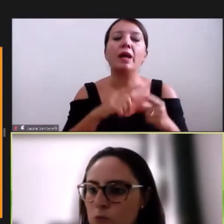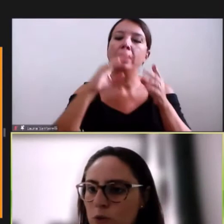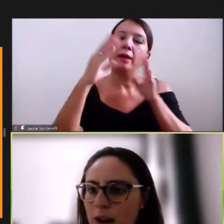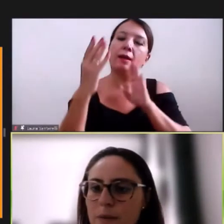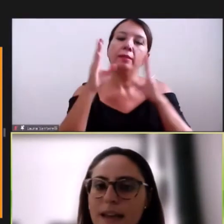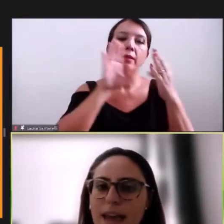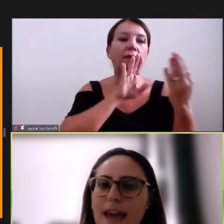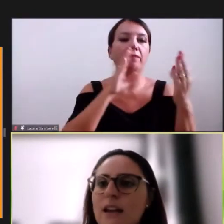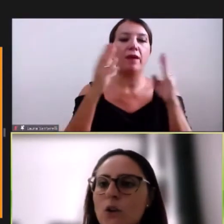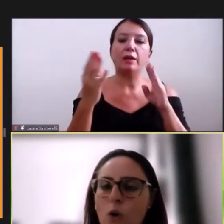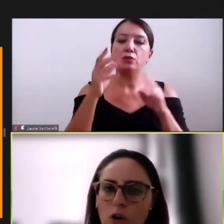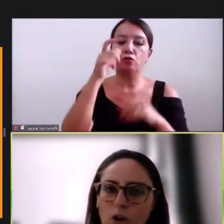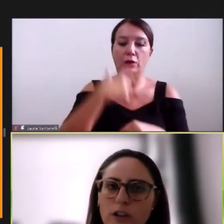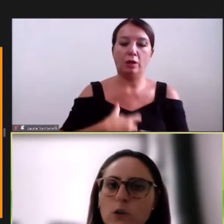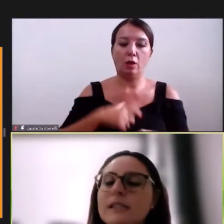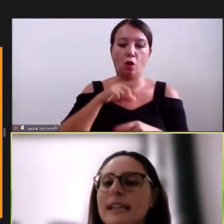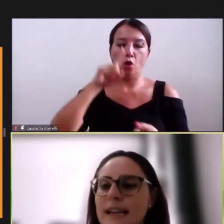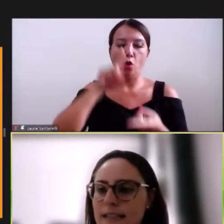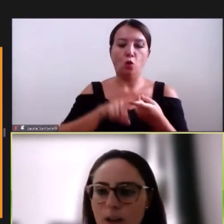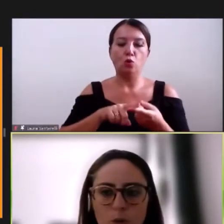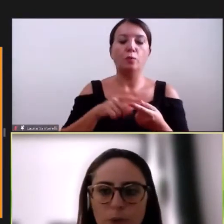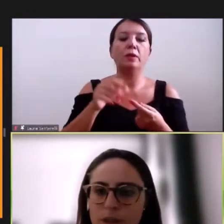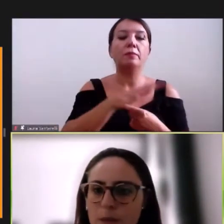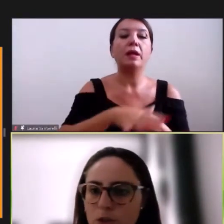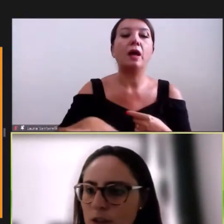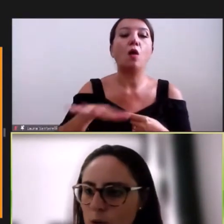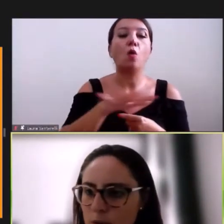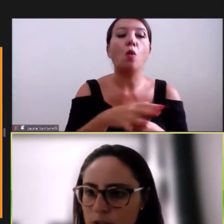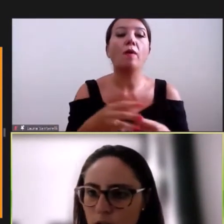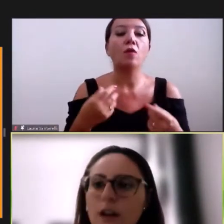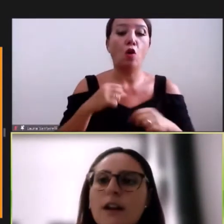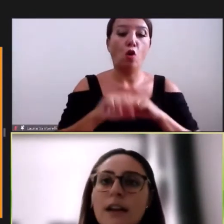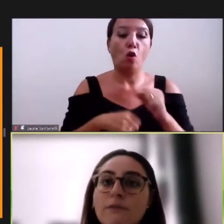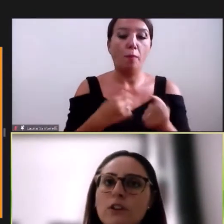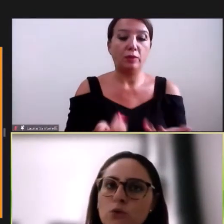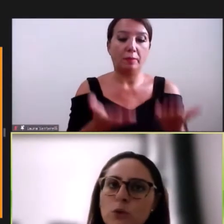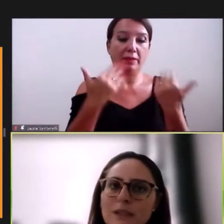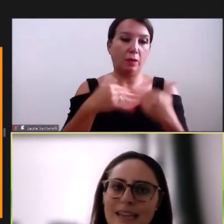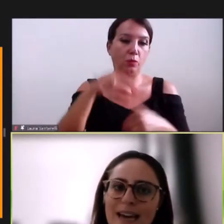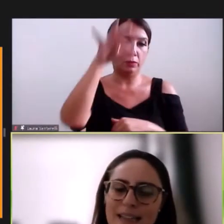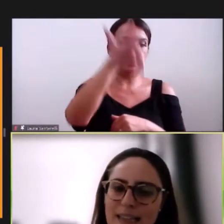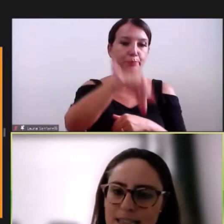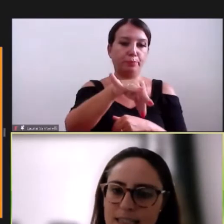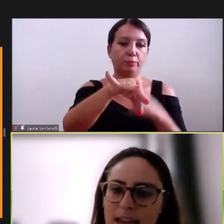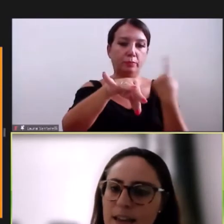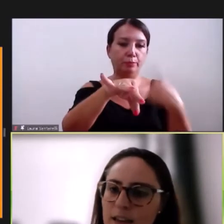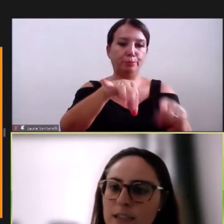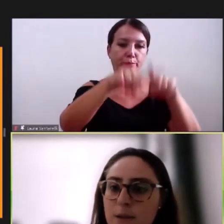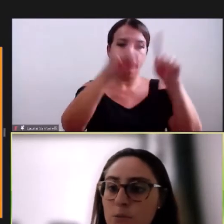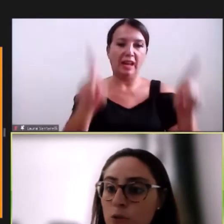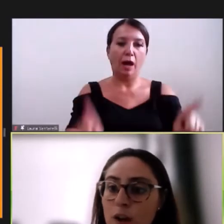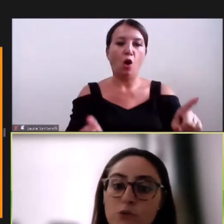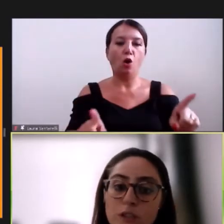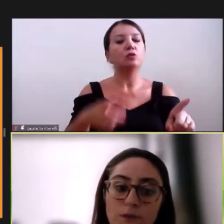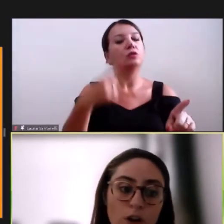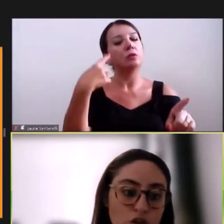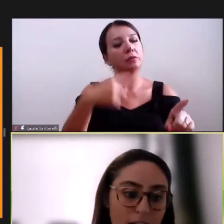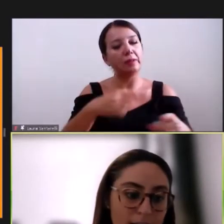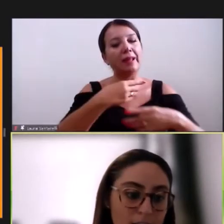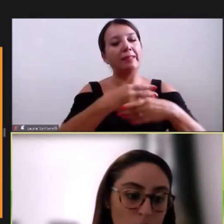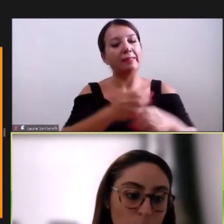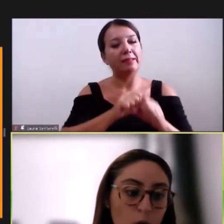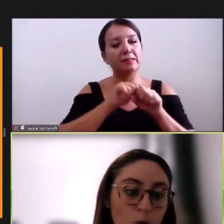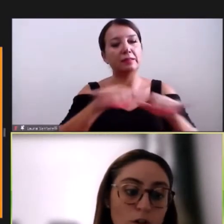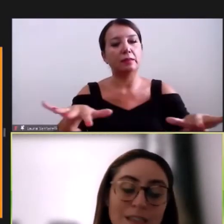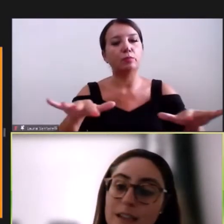il consumatore, perché è il luogo in cui si realizza il comportamento di acquisto. In virtù di queste caratteristiche, il distributore può